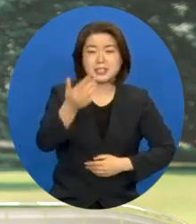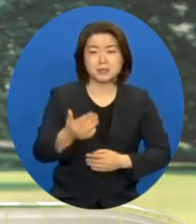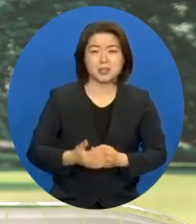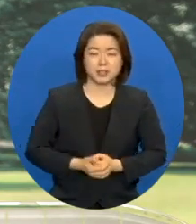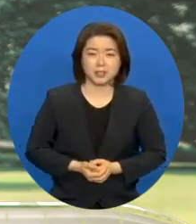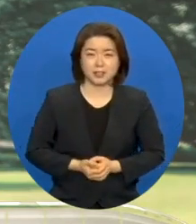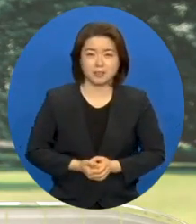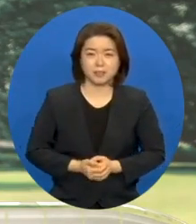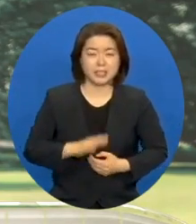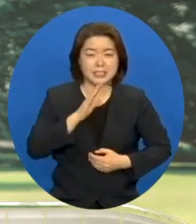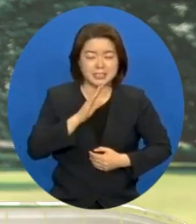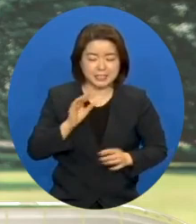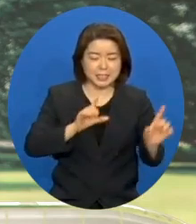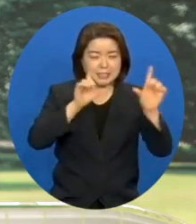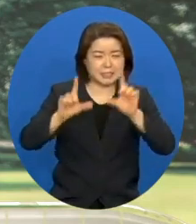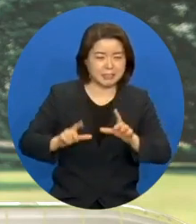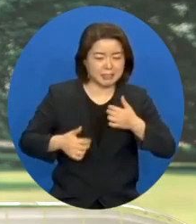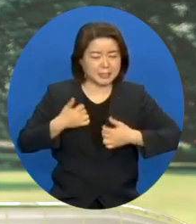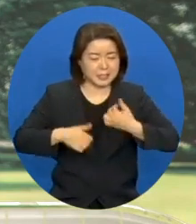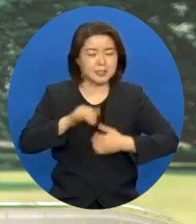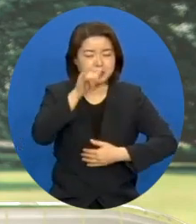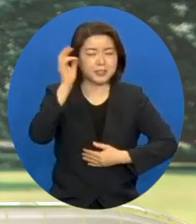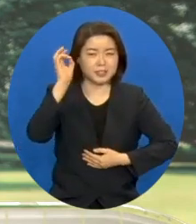진짜 살맛이 나겠죠.